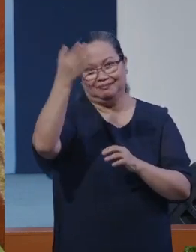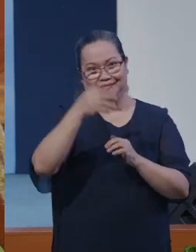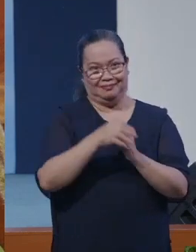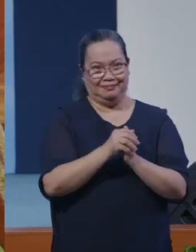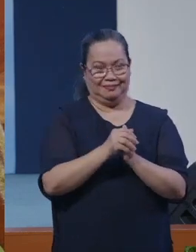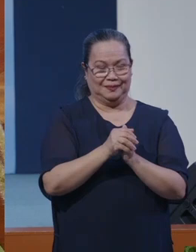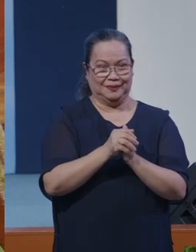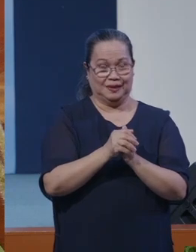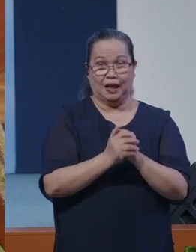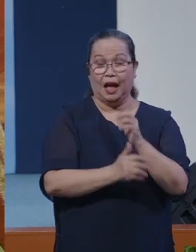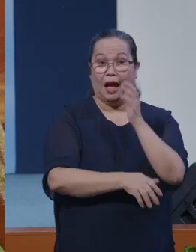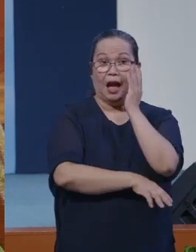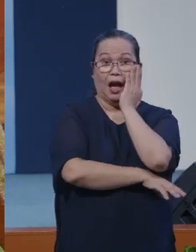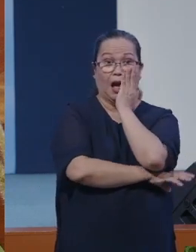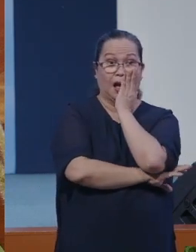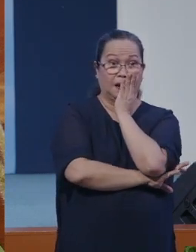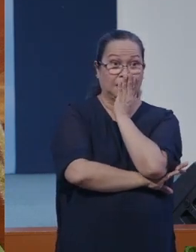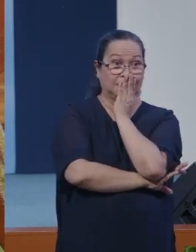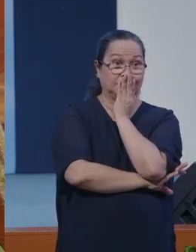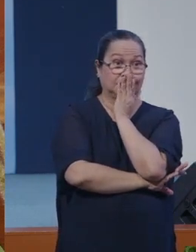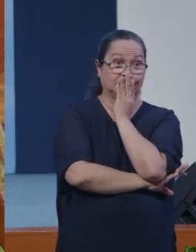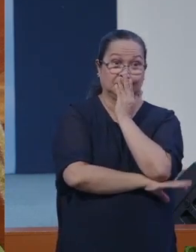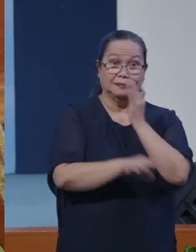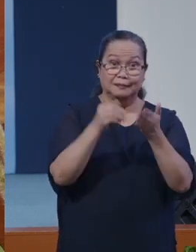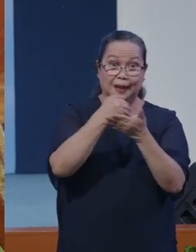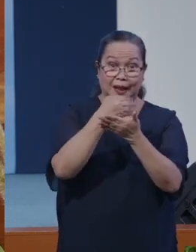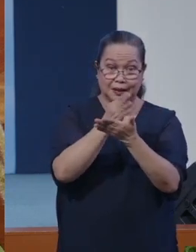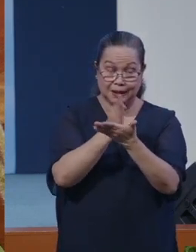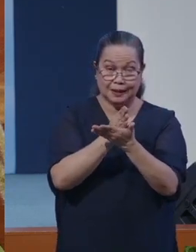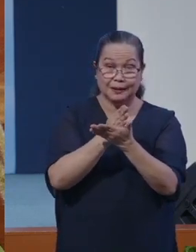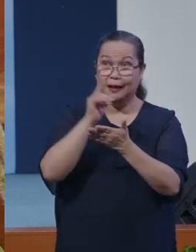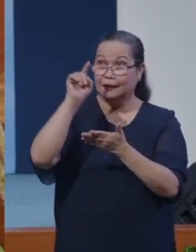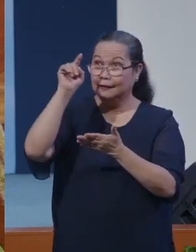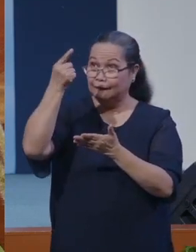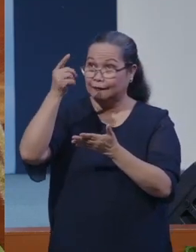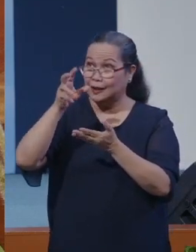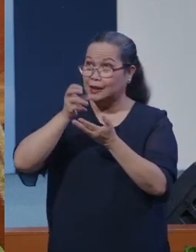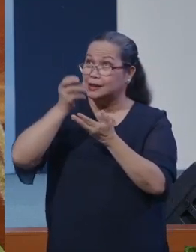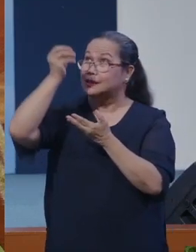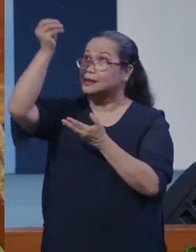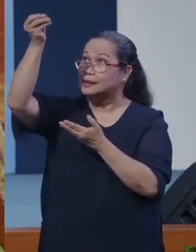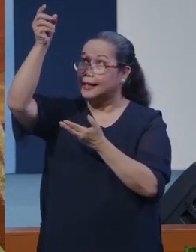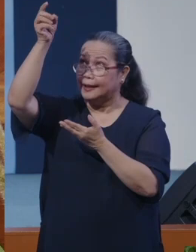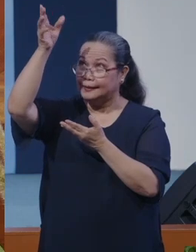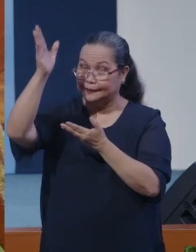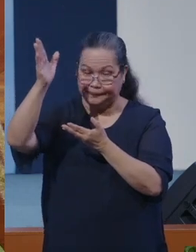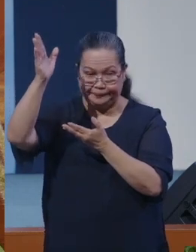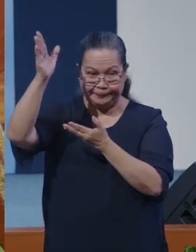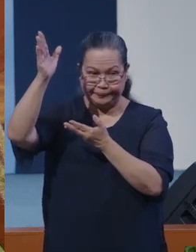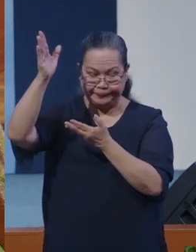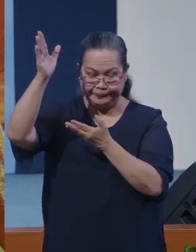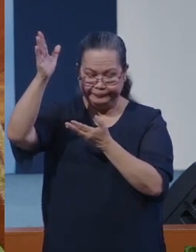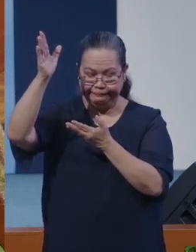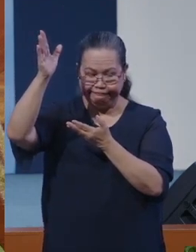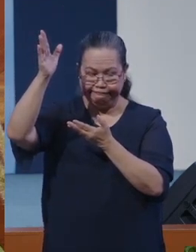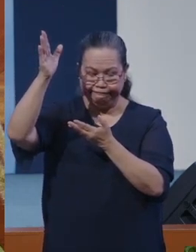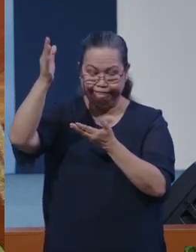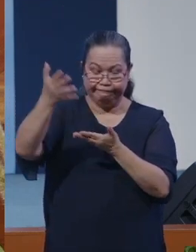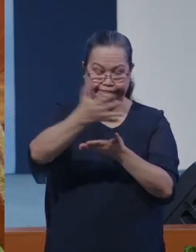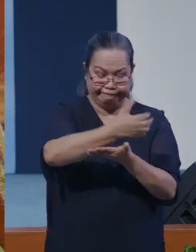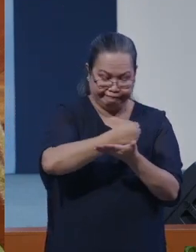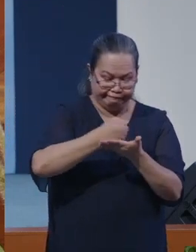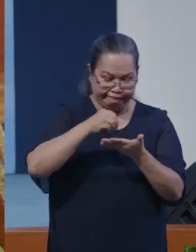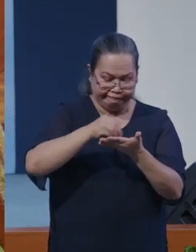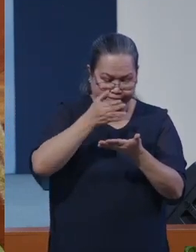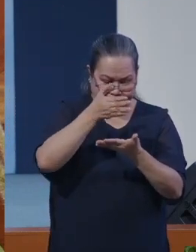So, wala pang gastos, no? Napansin nyo yung budget nyo? So, una, bilangin ko lahat ng income, lahat ng papasok.